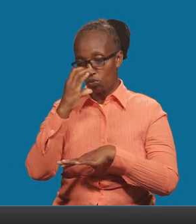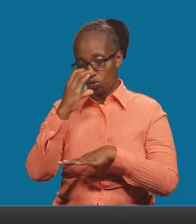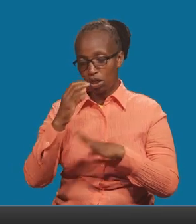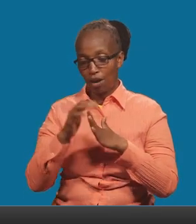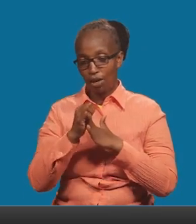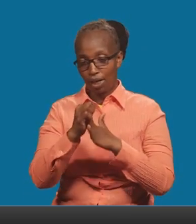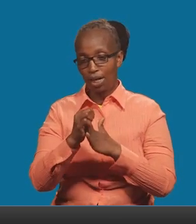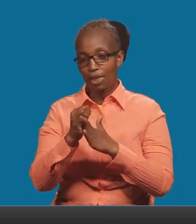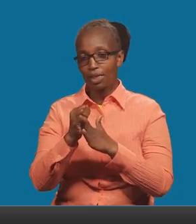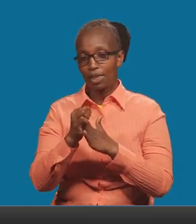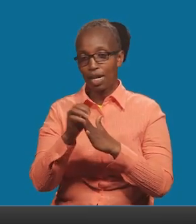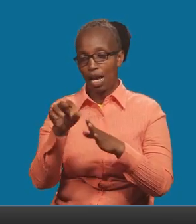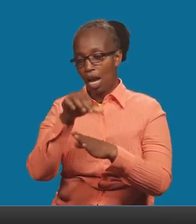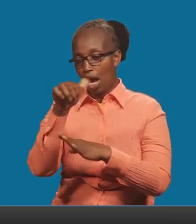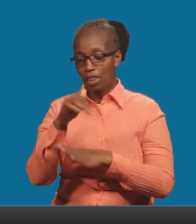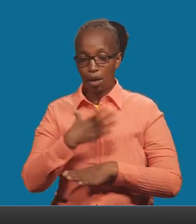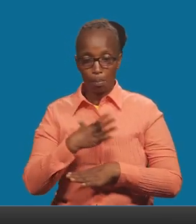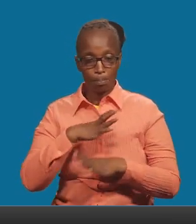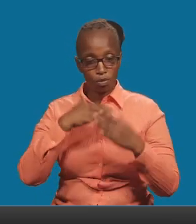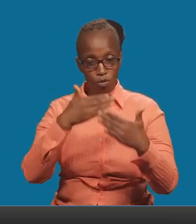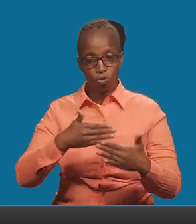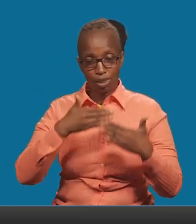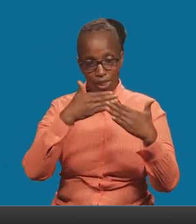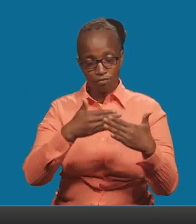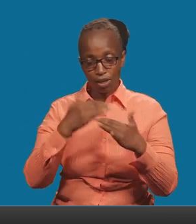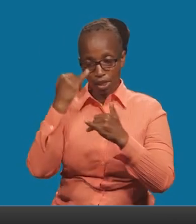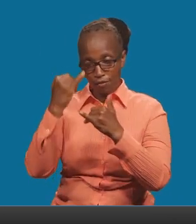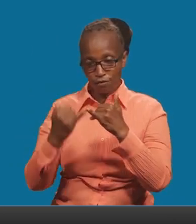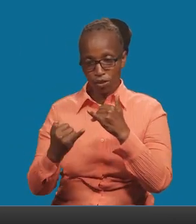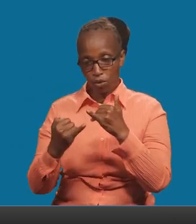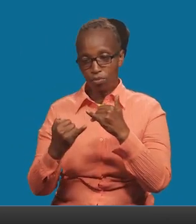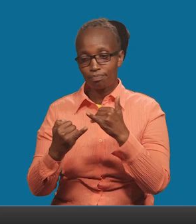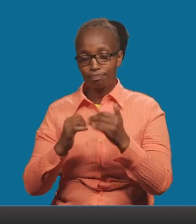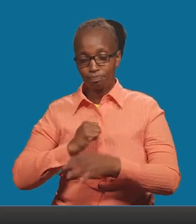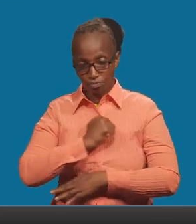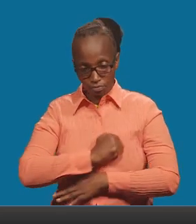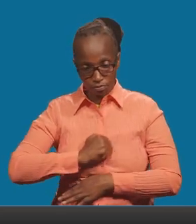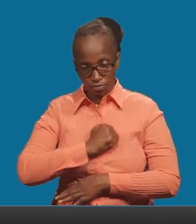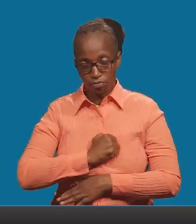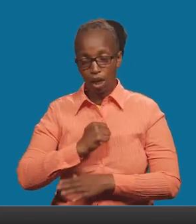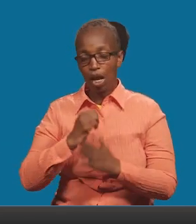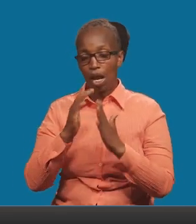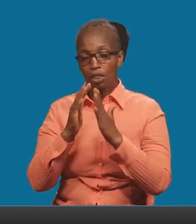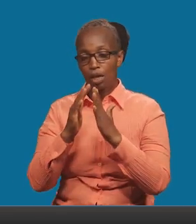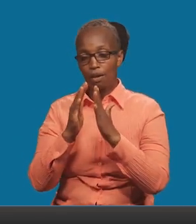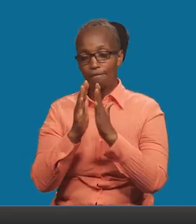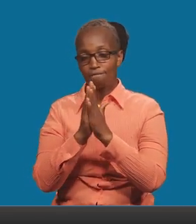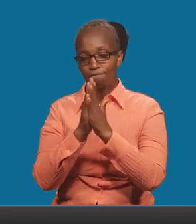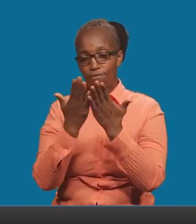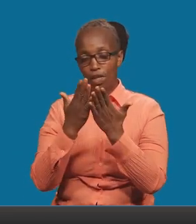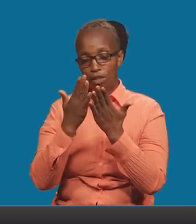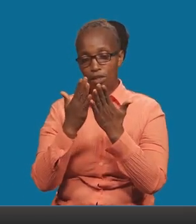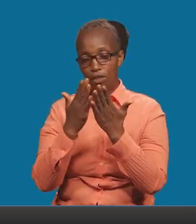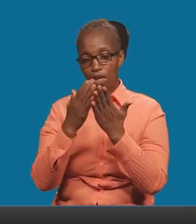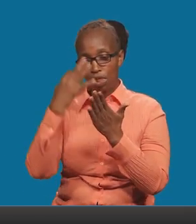viongozi wengine serikalini kutoa risala za rambirambi. Rais kupitia kwenye ukurasa wake wa Facebook akimiminia sifa